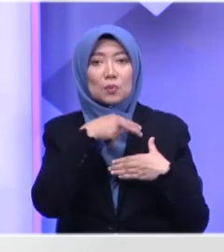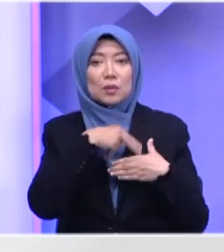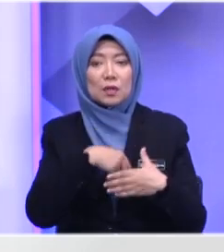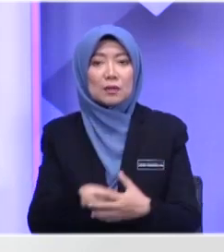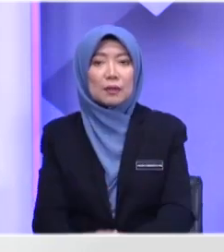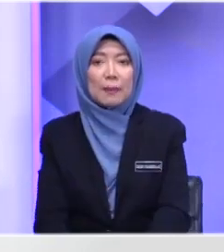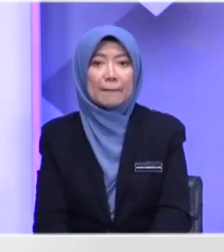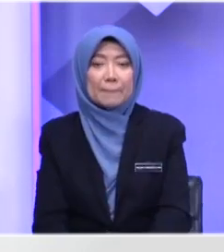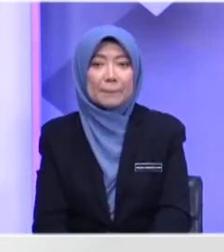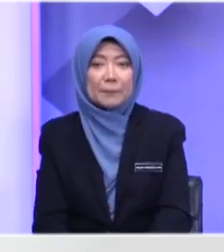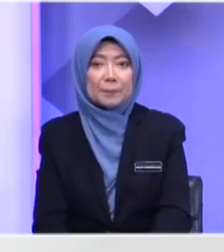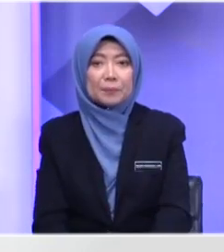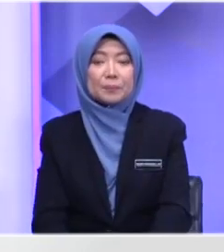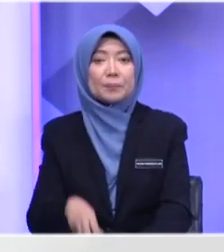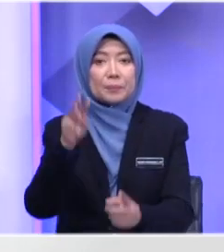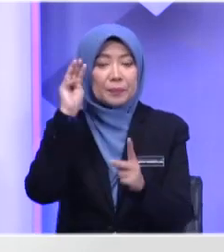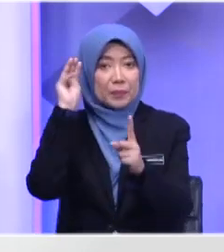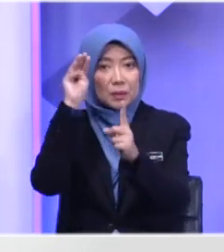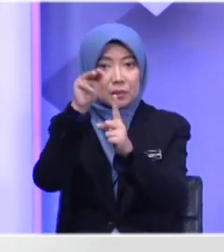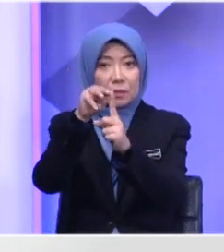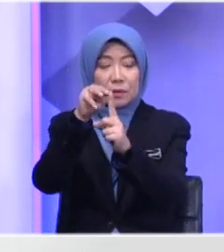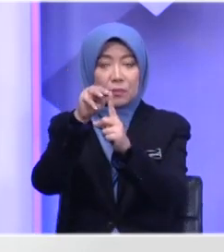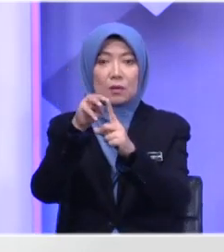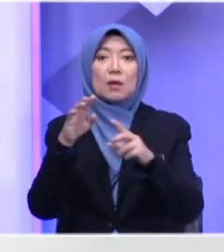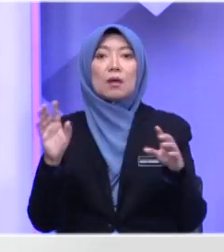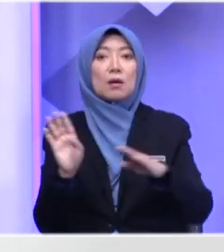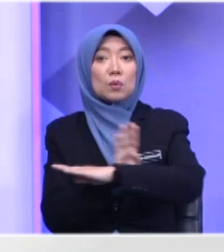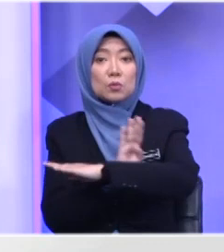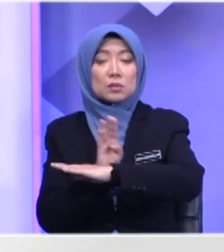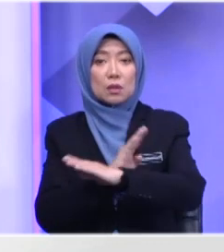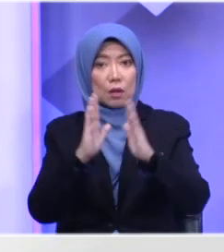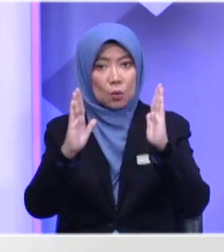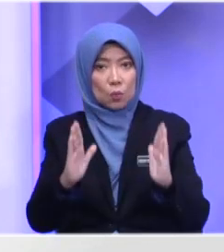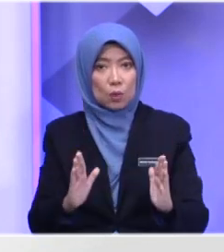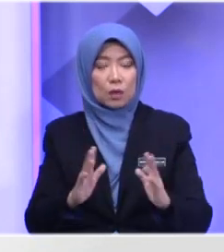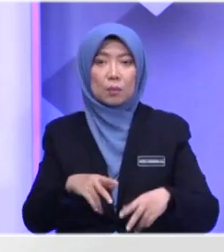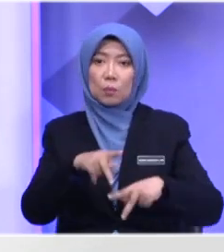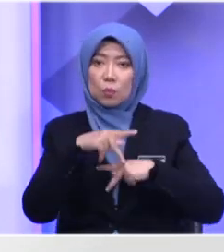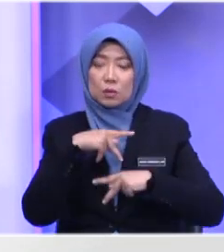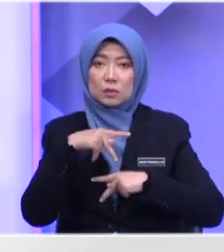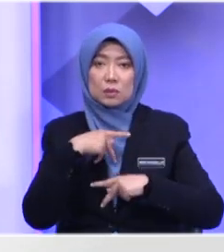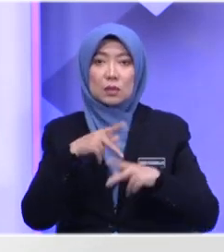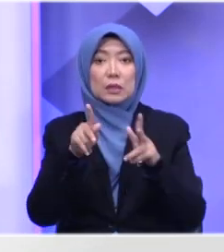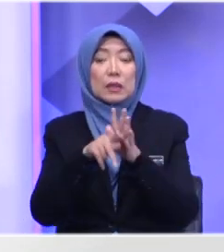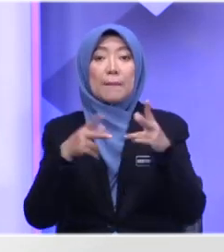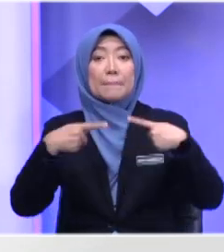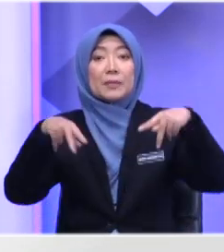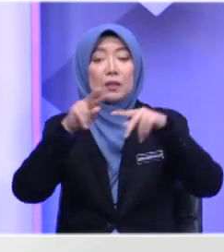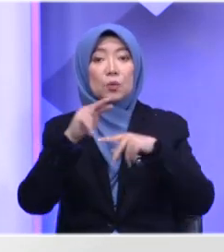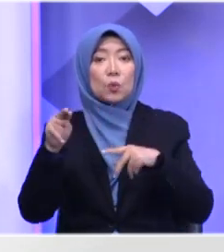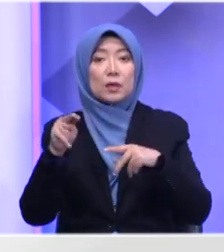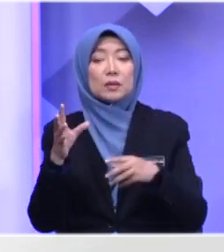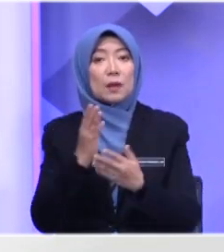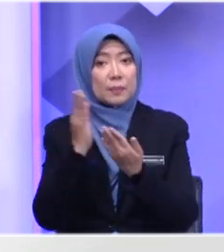Oke segi matlamat gula Usahawan pemuas memuaskan kepulauan dan kehendak pelanggan disamping